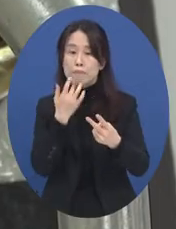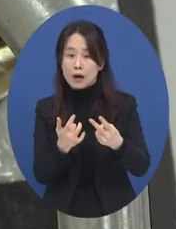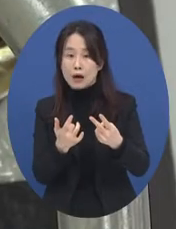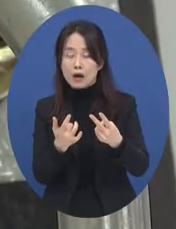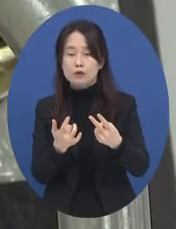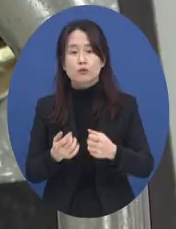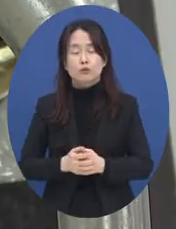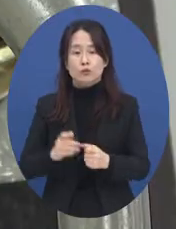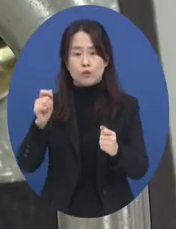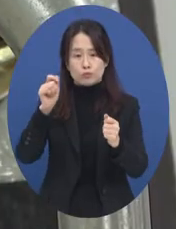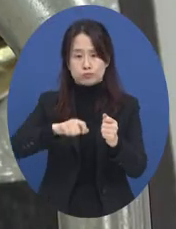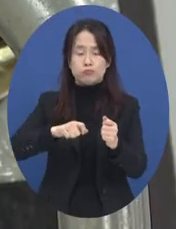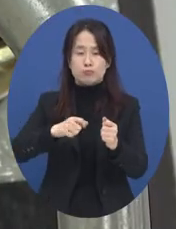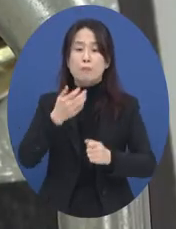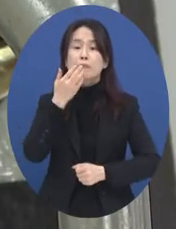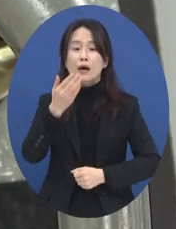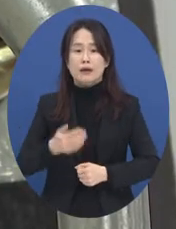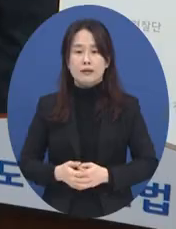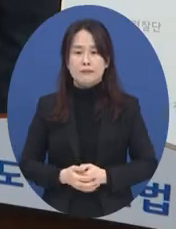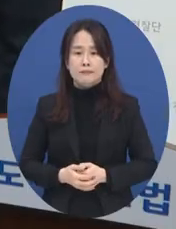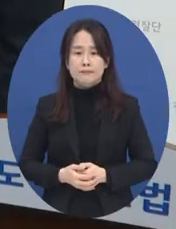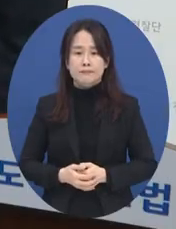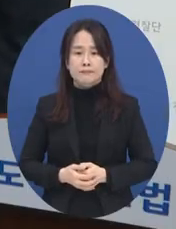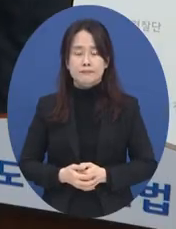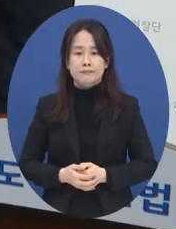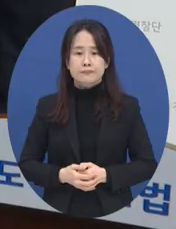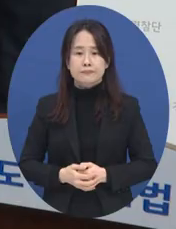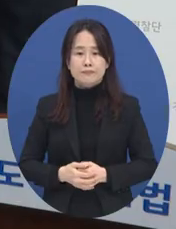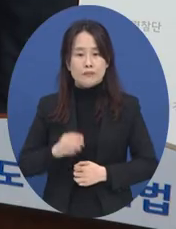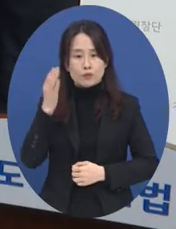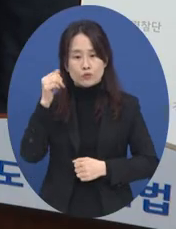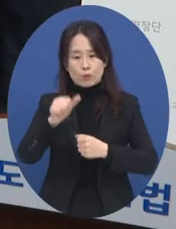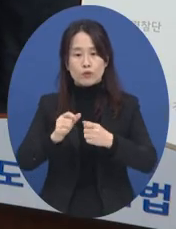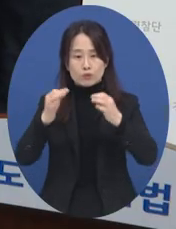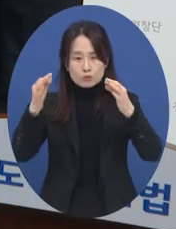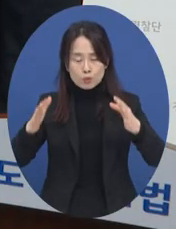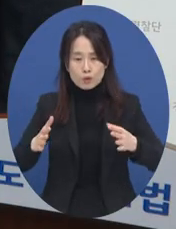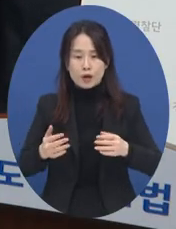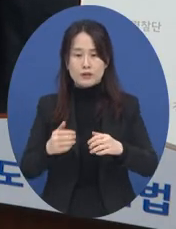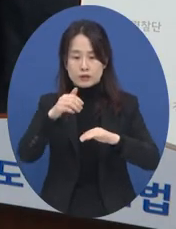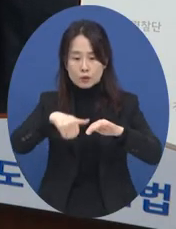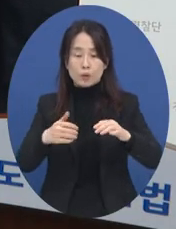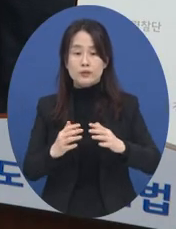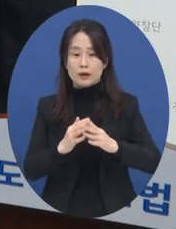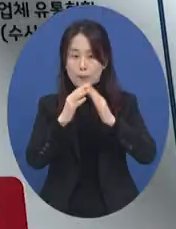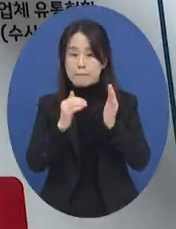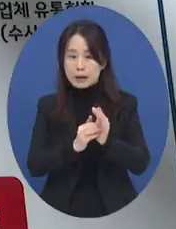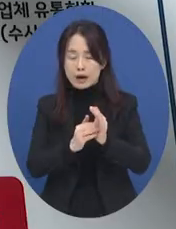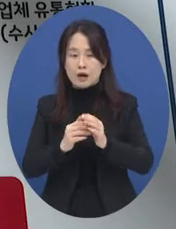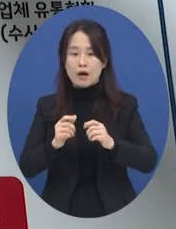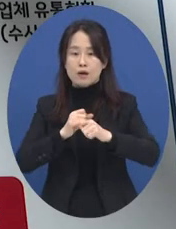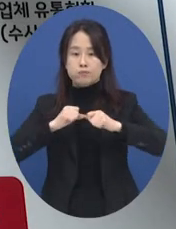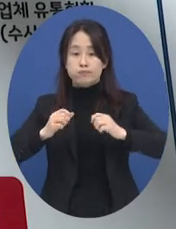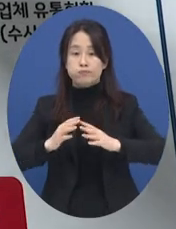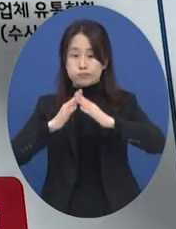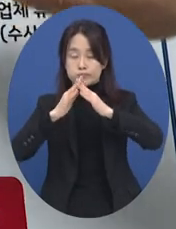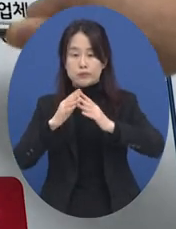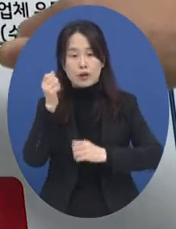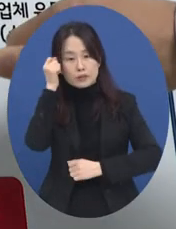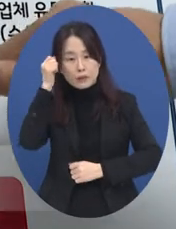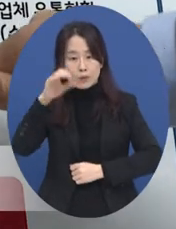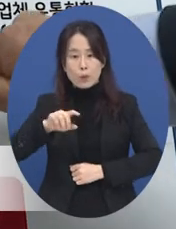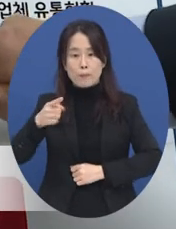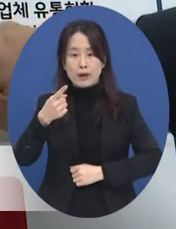개가 빠지더라도 고정이 가능합니다. 경기도는 최근 5년 이내 준공되거나 증축, 개축된 오피스텔